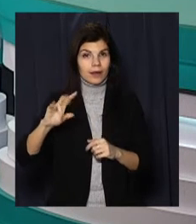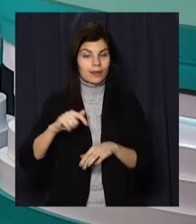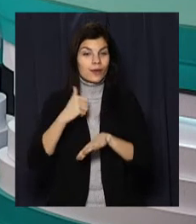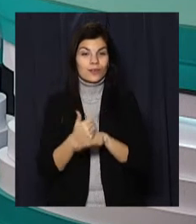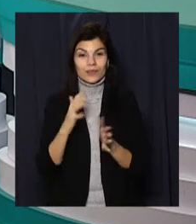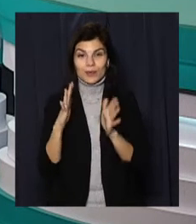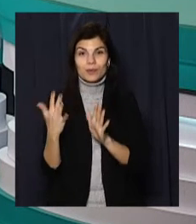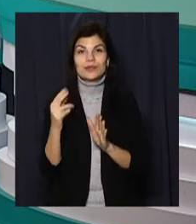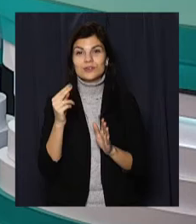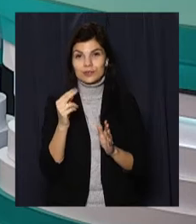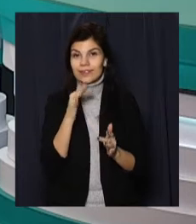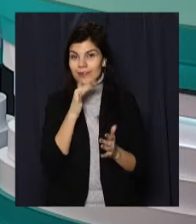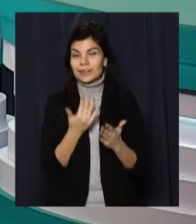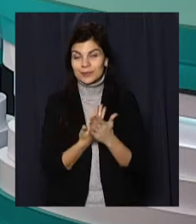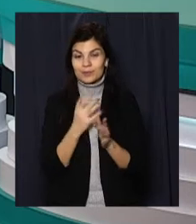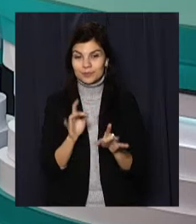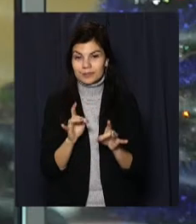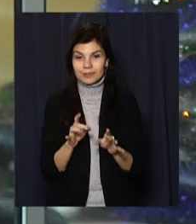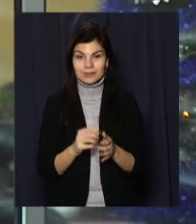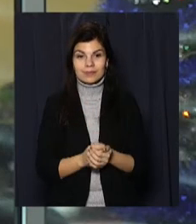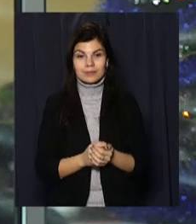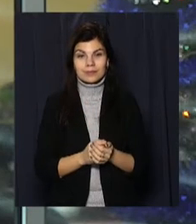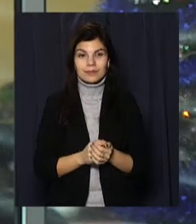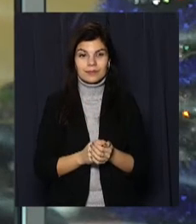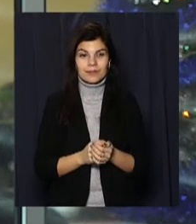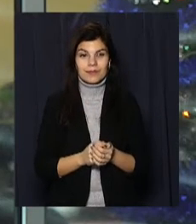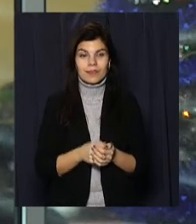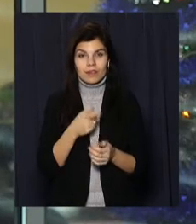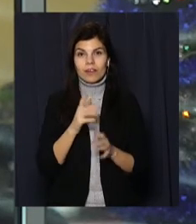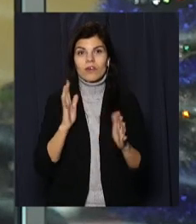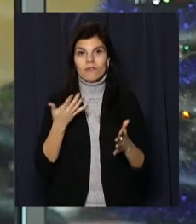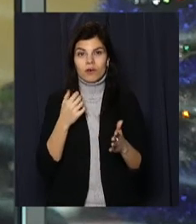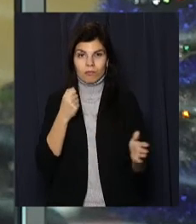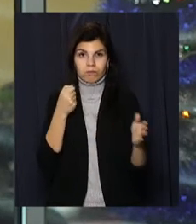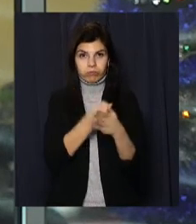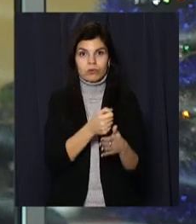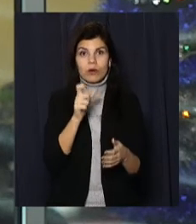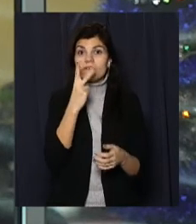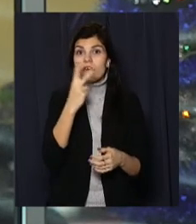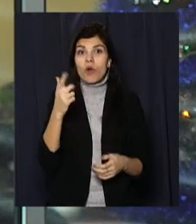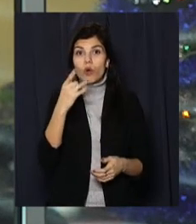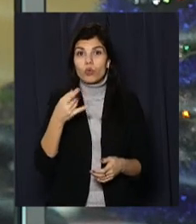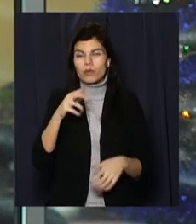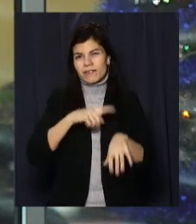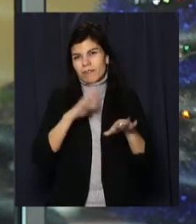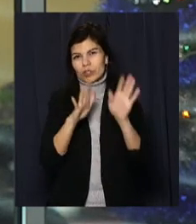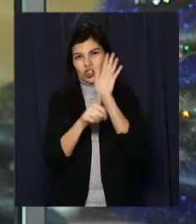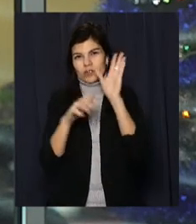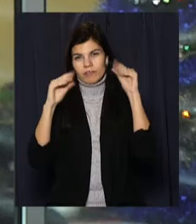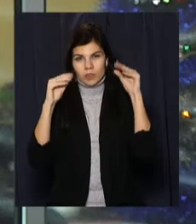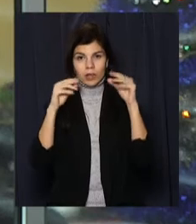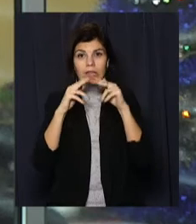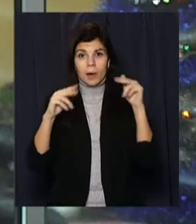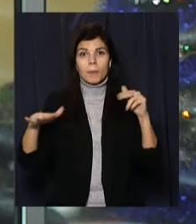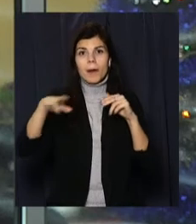головні події четверга на цю годину – далі у випуску. В'їхав у людей. 22 грудня десь о 18-й у Дніпрі на